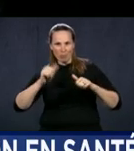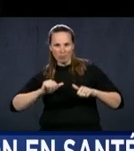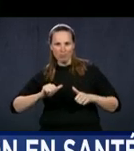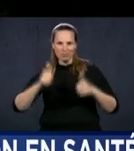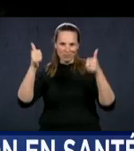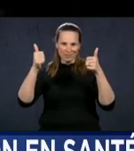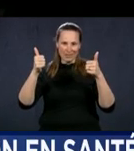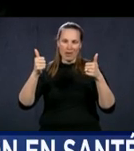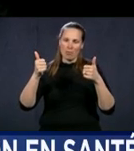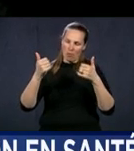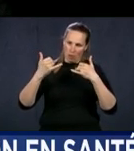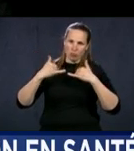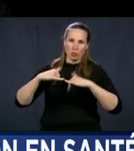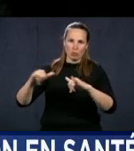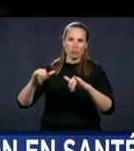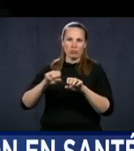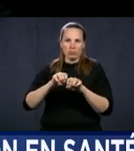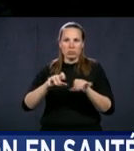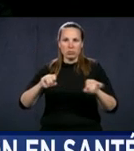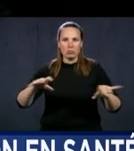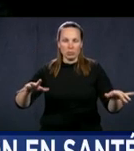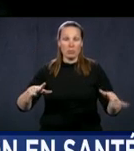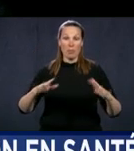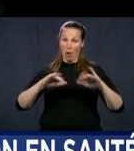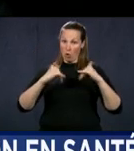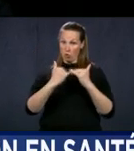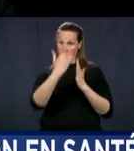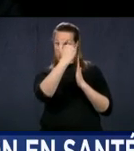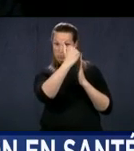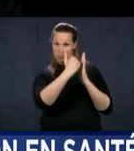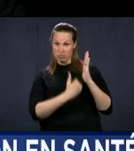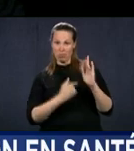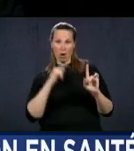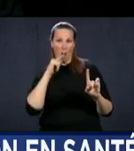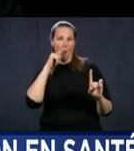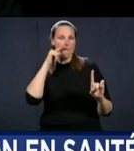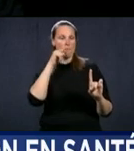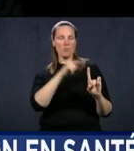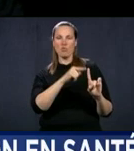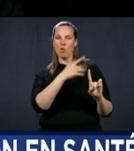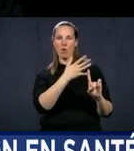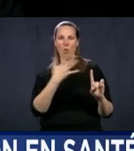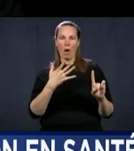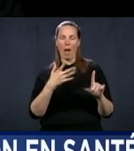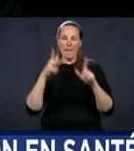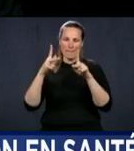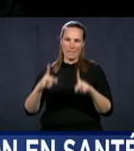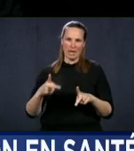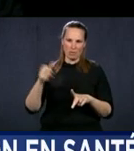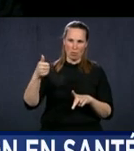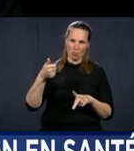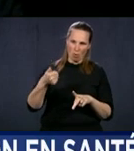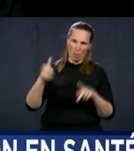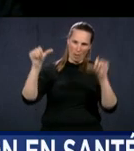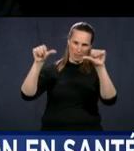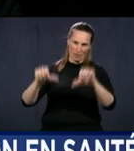ciblées continue. Toutes ces mesures visent un même but, prendre soin des gens qui en ont besoin. Donc, moi, je veux dire à